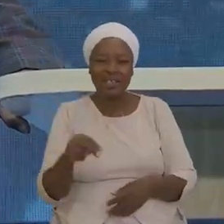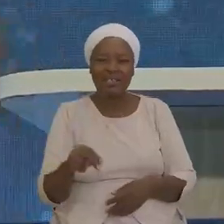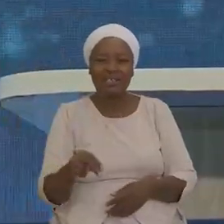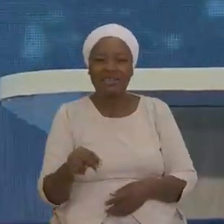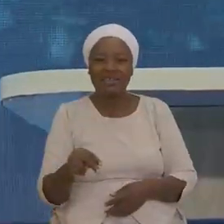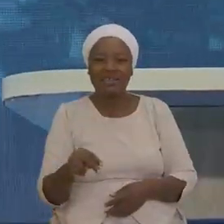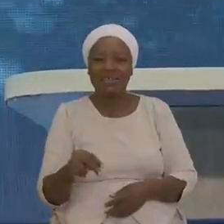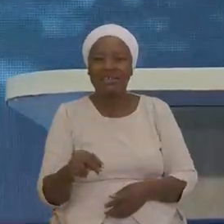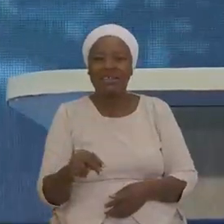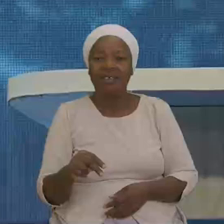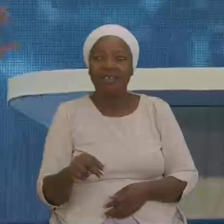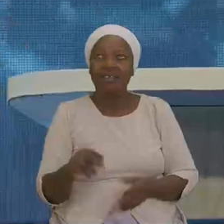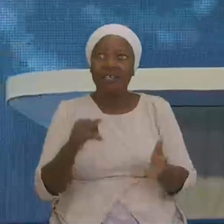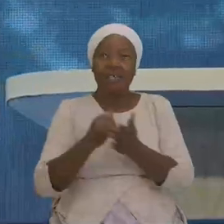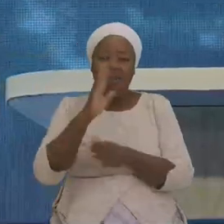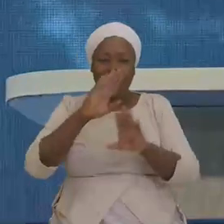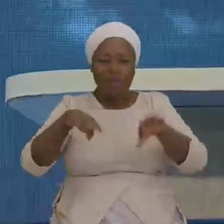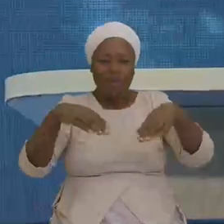besoin.